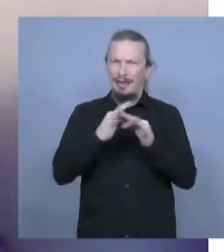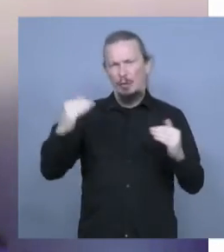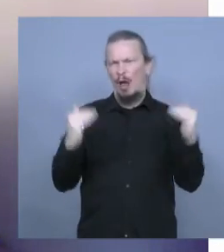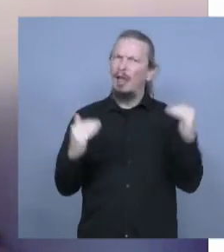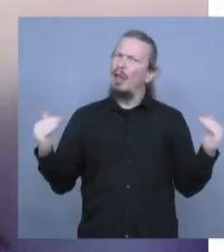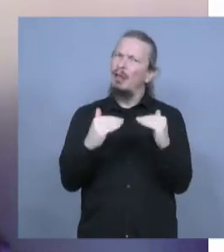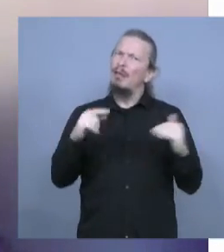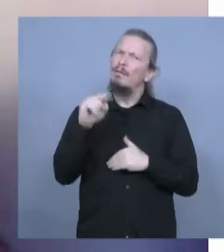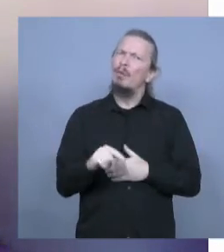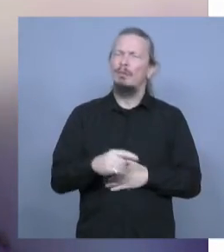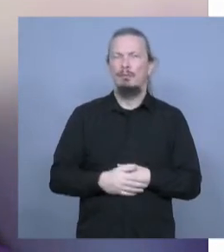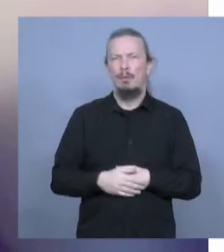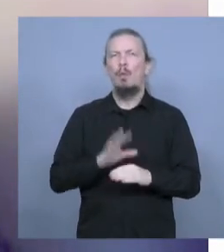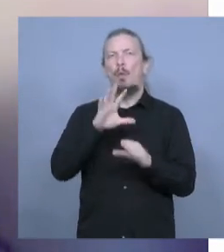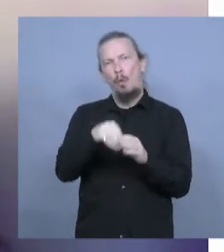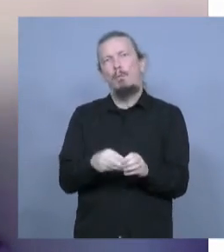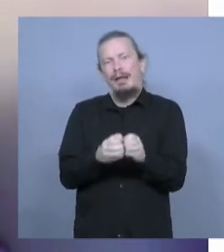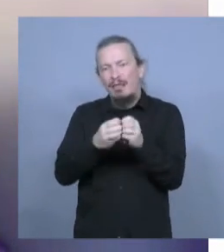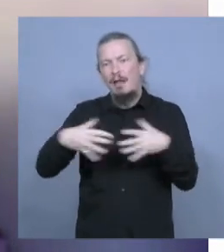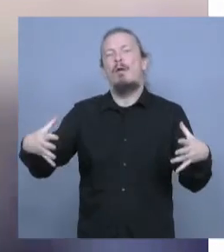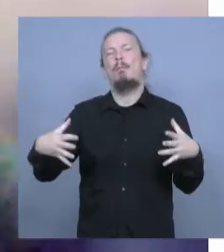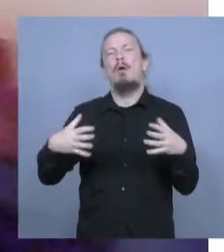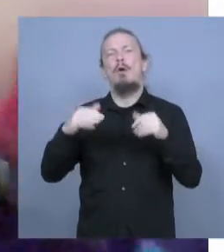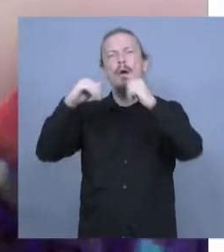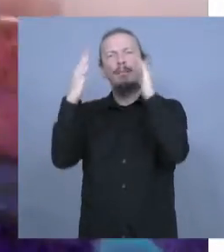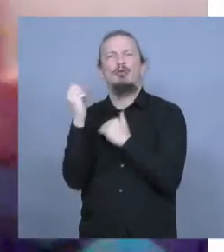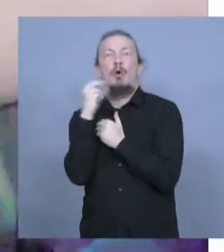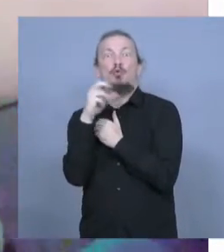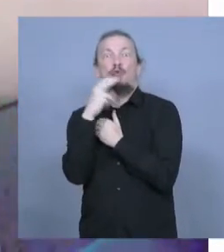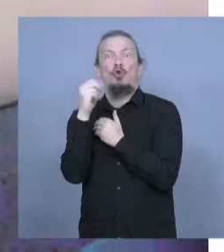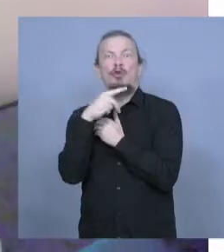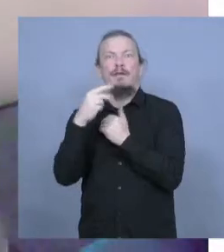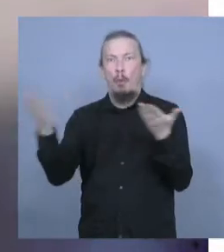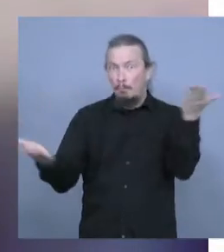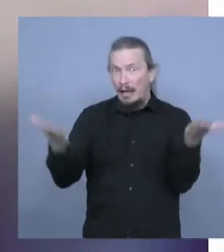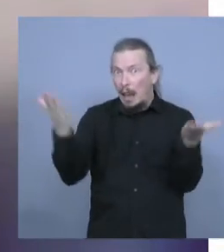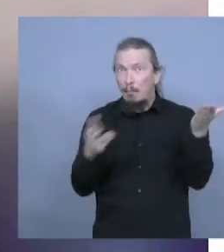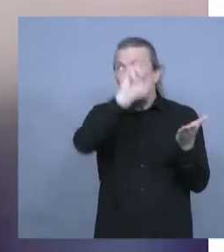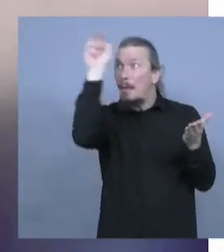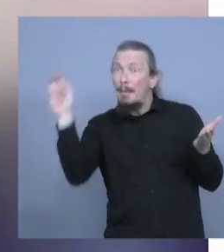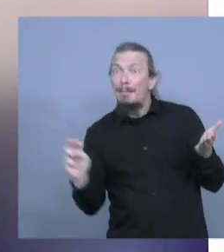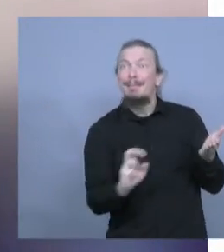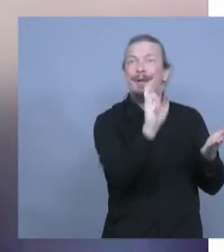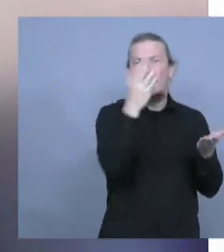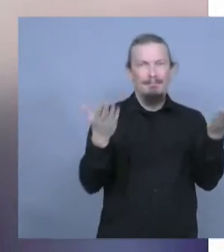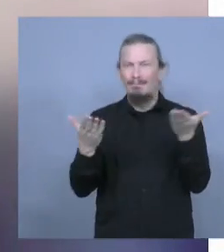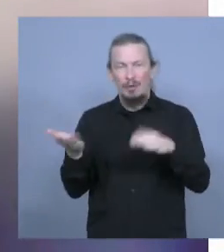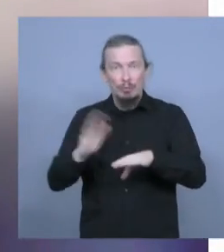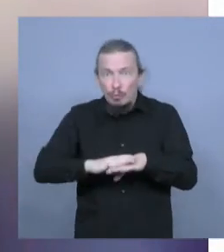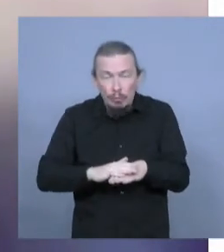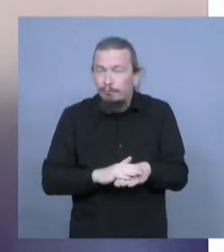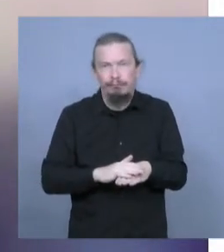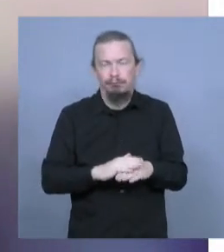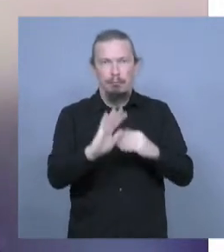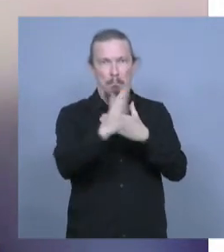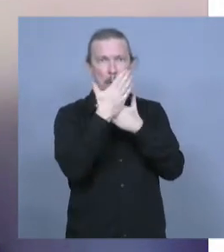aussi concerner le développement et la répartition des hébergements d'urgence sur l'ensemble du territoire métropolitain, problématique qui n'est pas forcément abordée de manière très